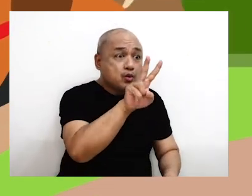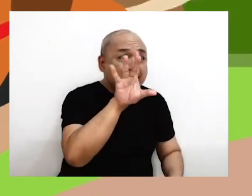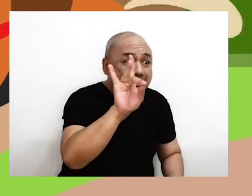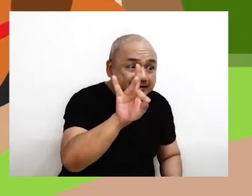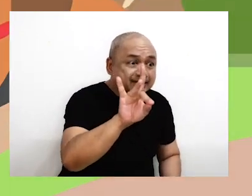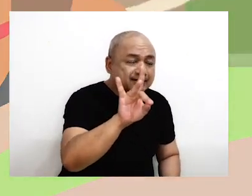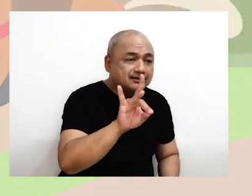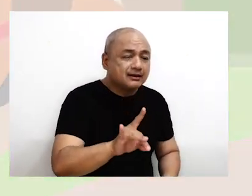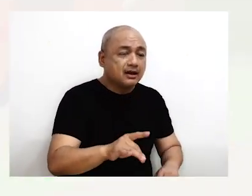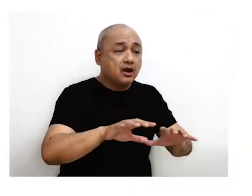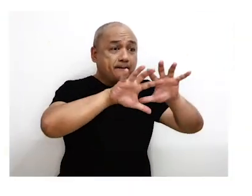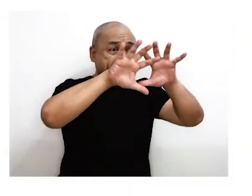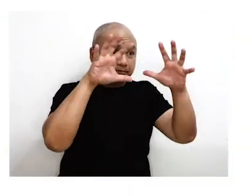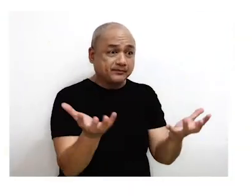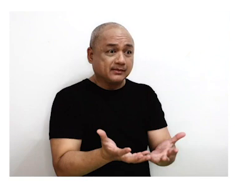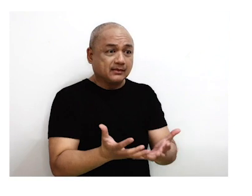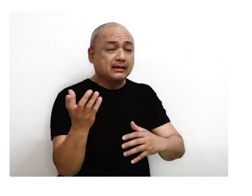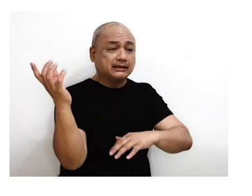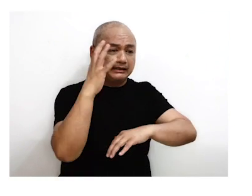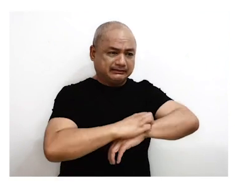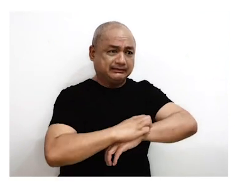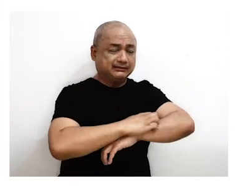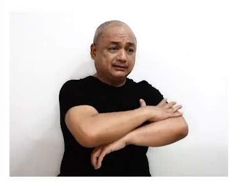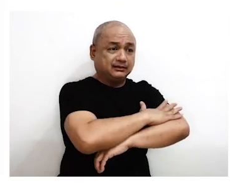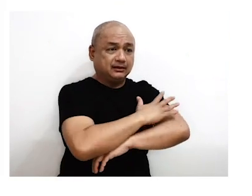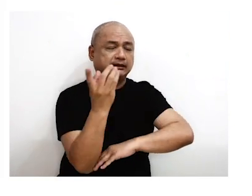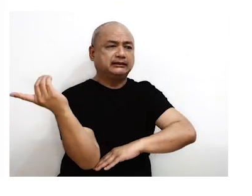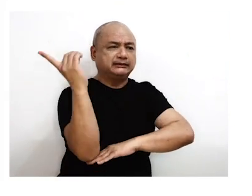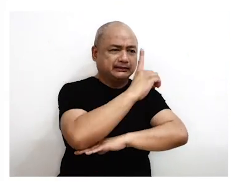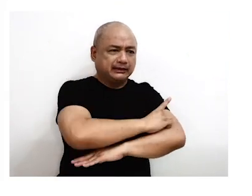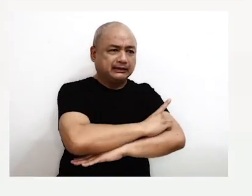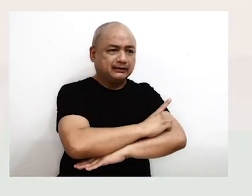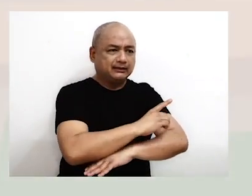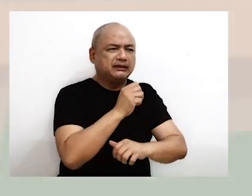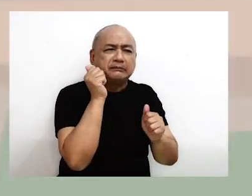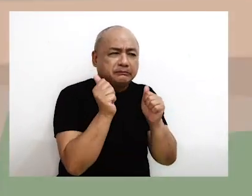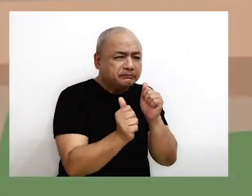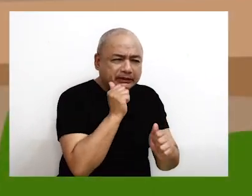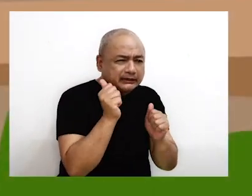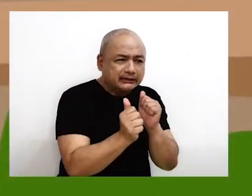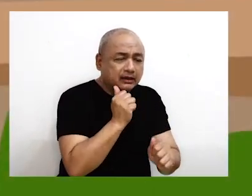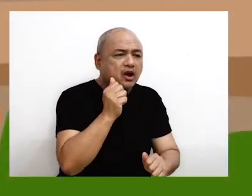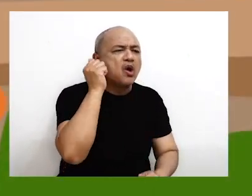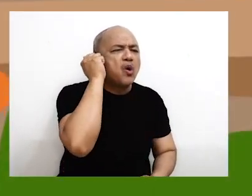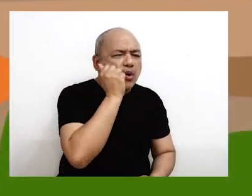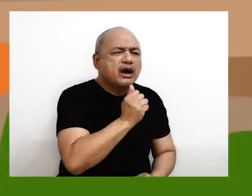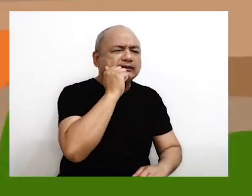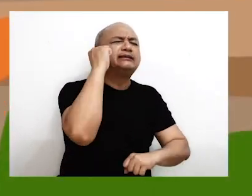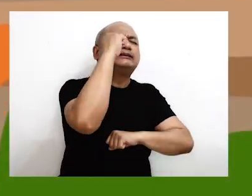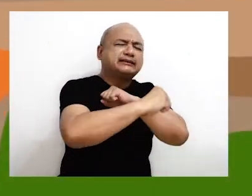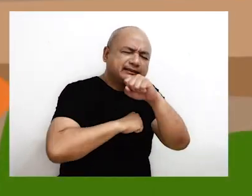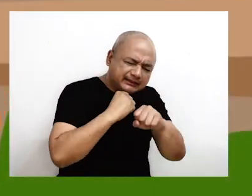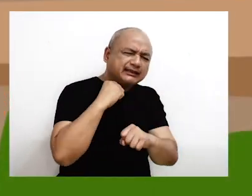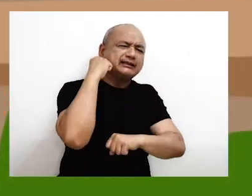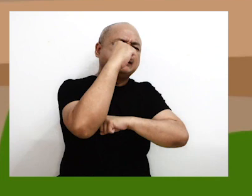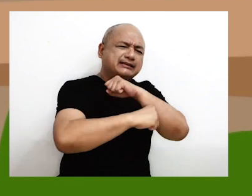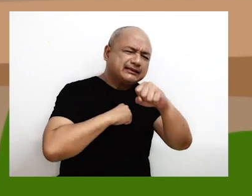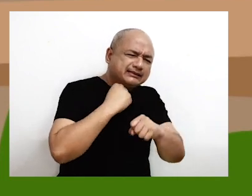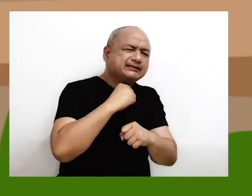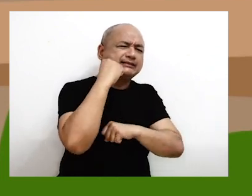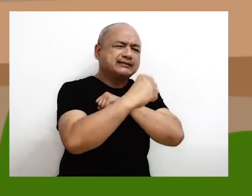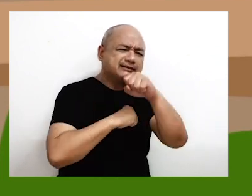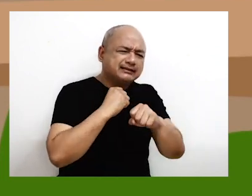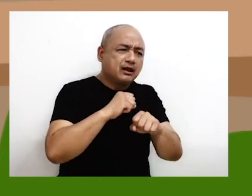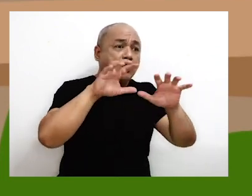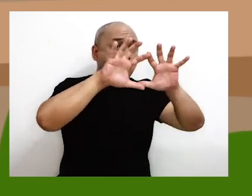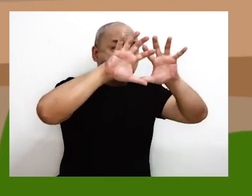ang pandaigdigang araw ng rabies o World Rabies Day. Kaya sa mga susunod na World